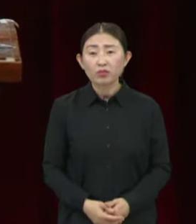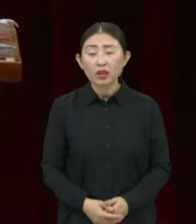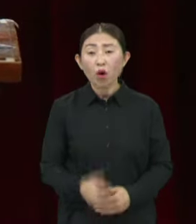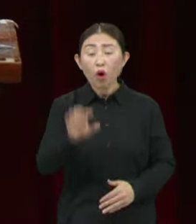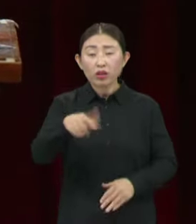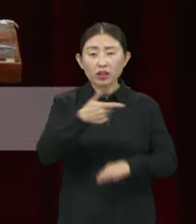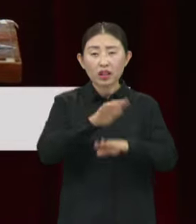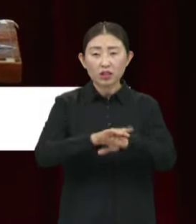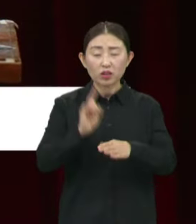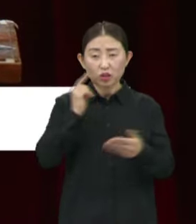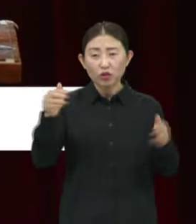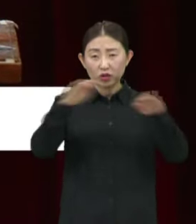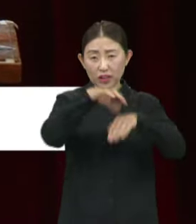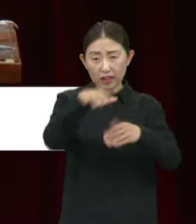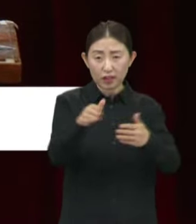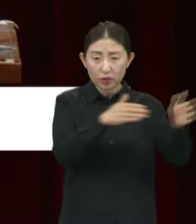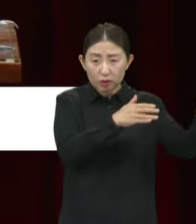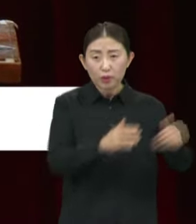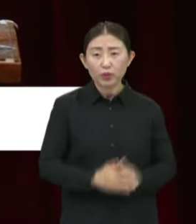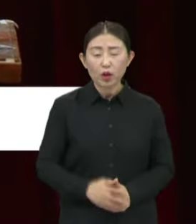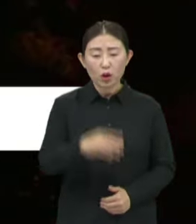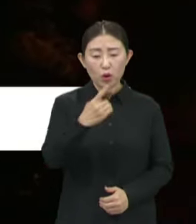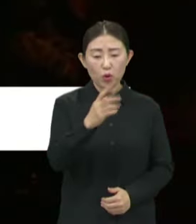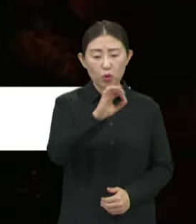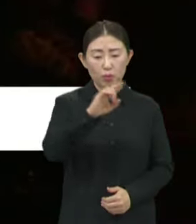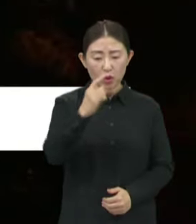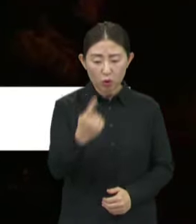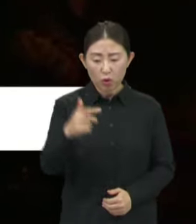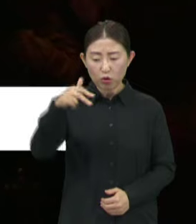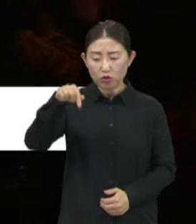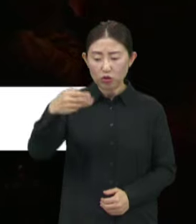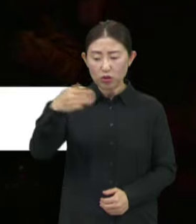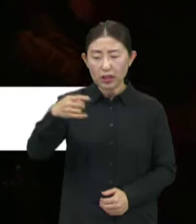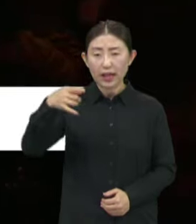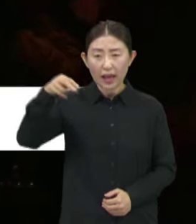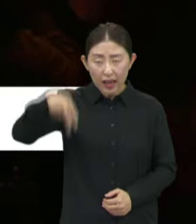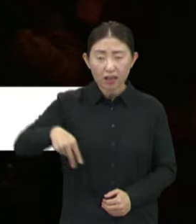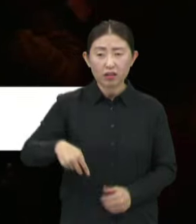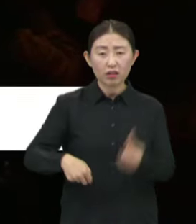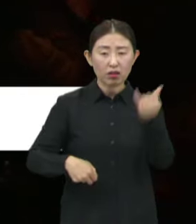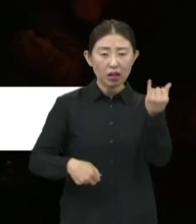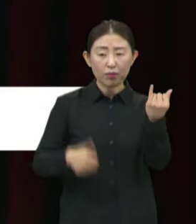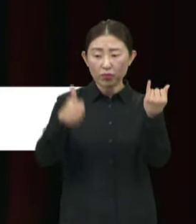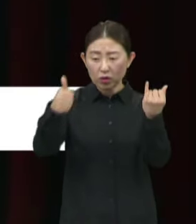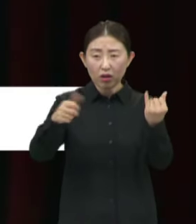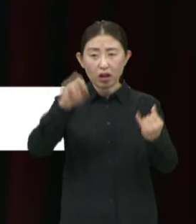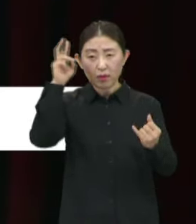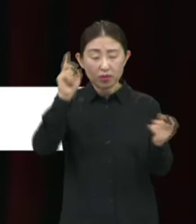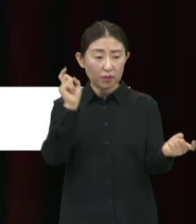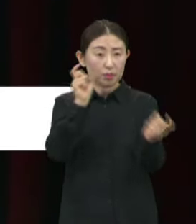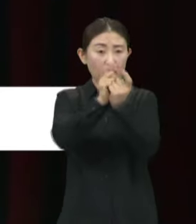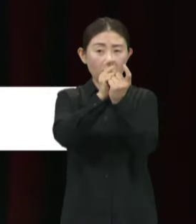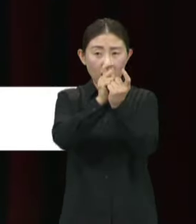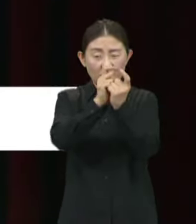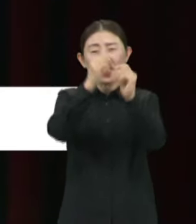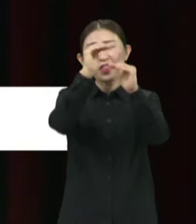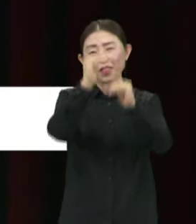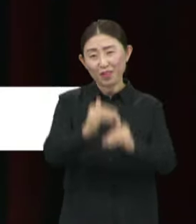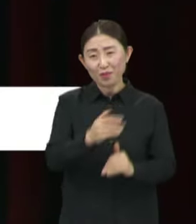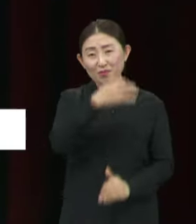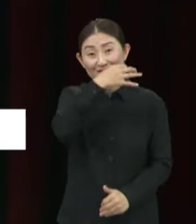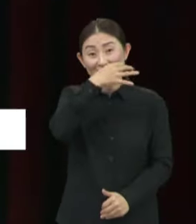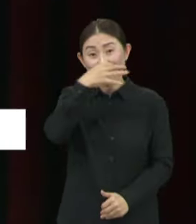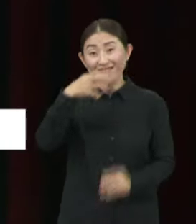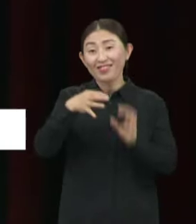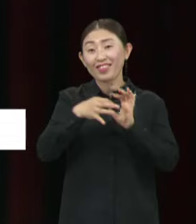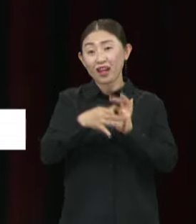여기 셰익스피어의 햄릿과 로미오와 줄리엣 원고 속 주인공들이 갑작스럽게 서로 만나게 되는 유쾌한 상상에서